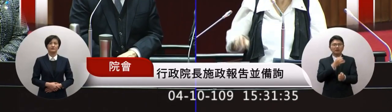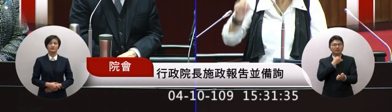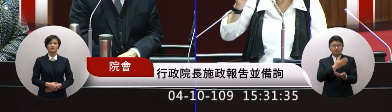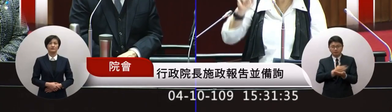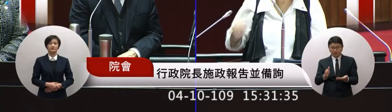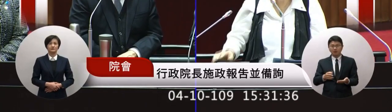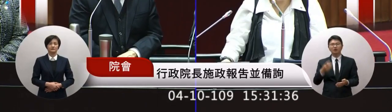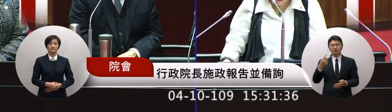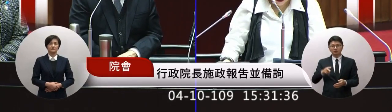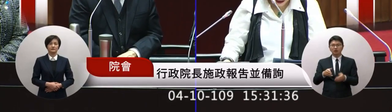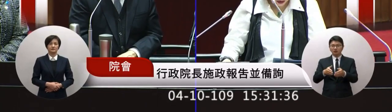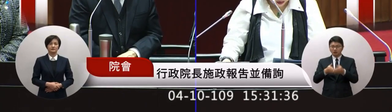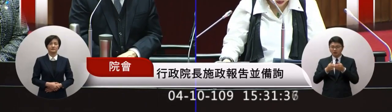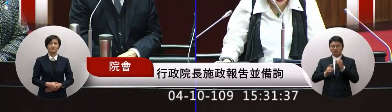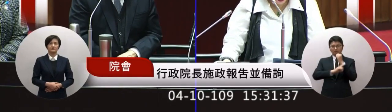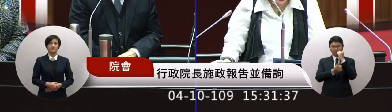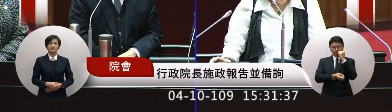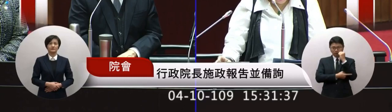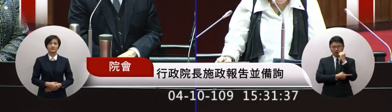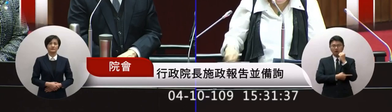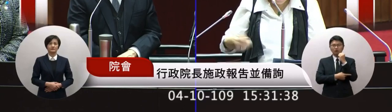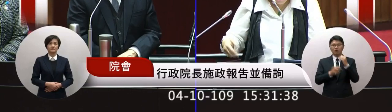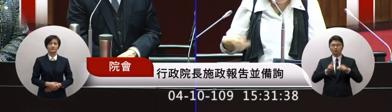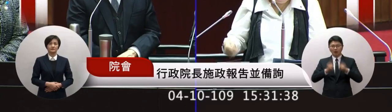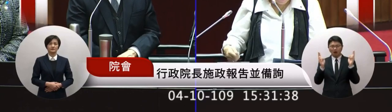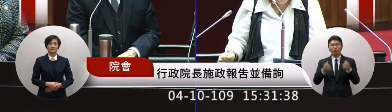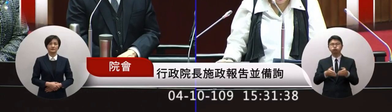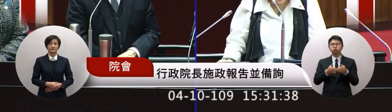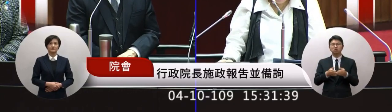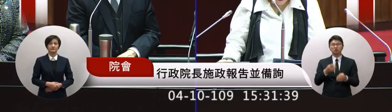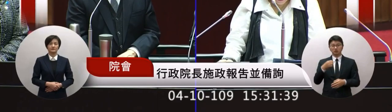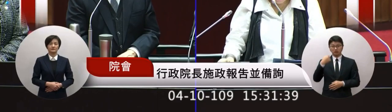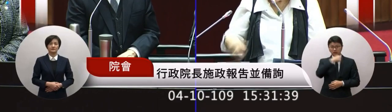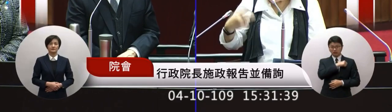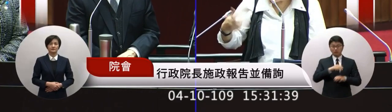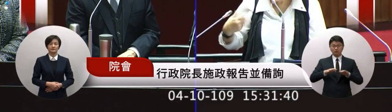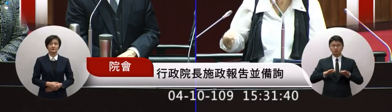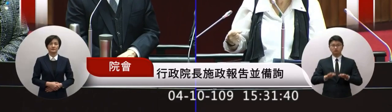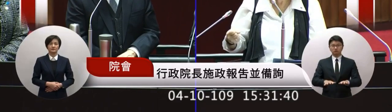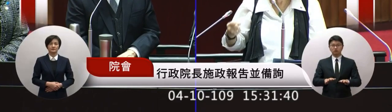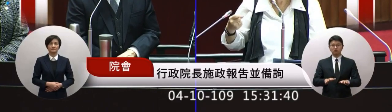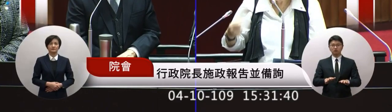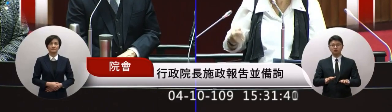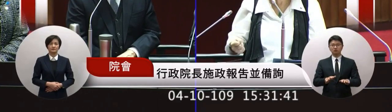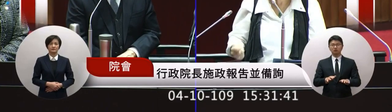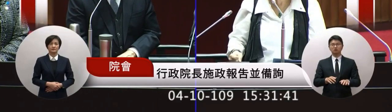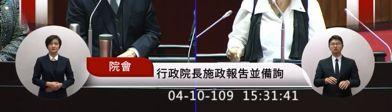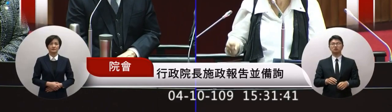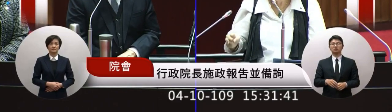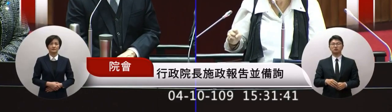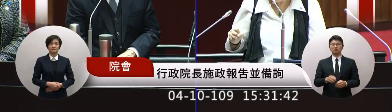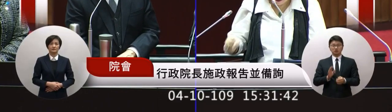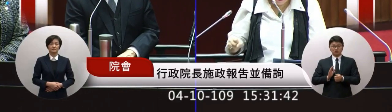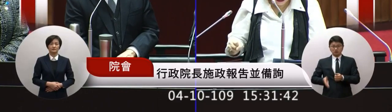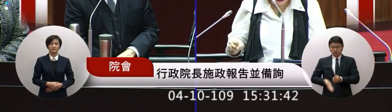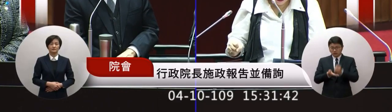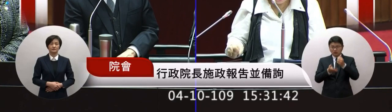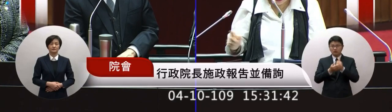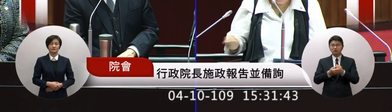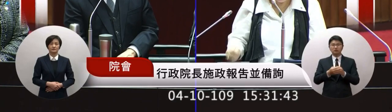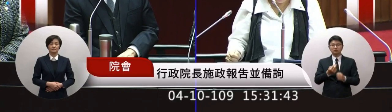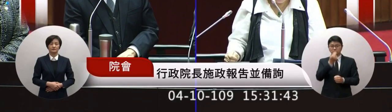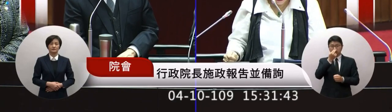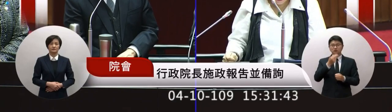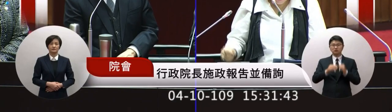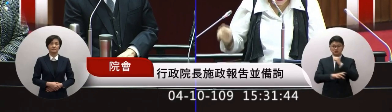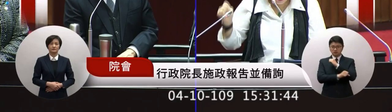提到需要法令的纾困啊，因为我们在台湾呢，大概这是根据这个立新基金会的调查哈，去